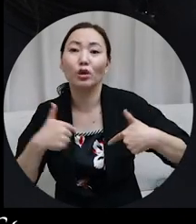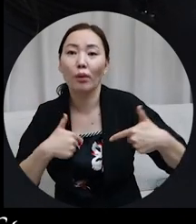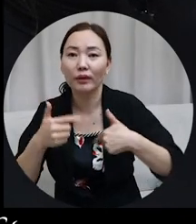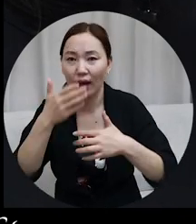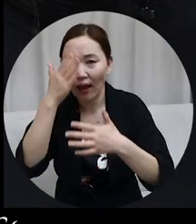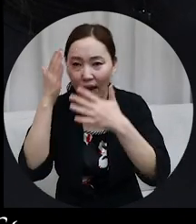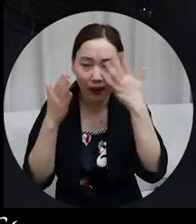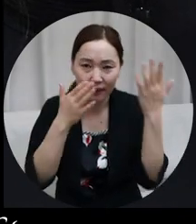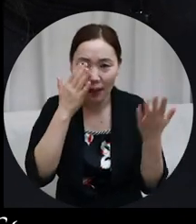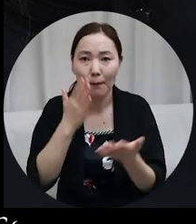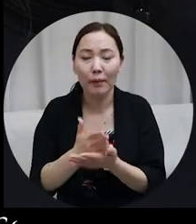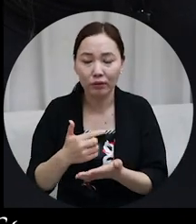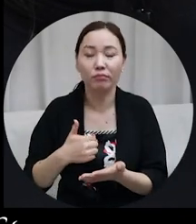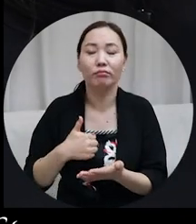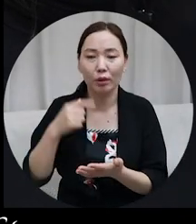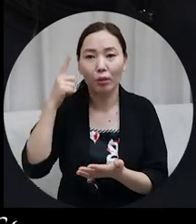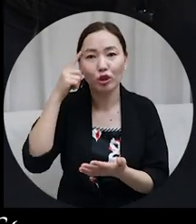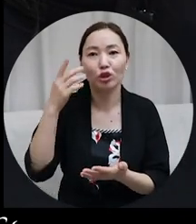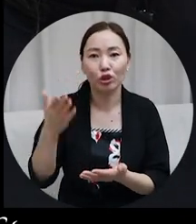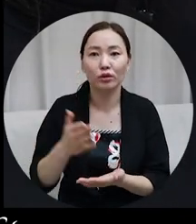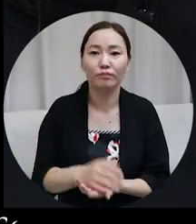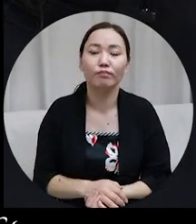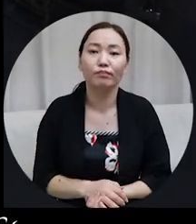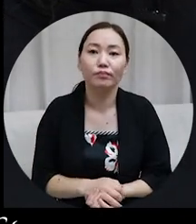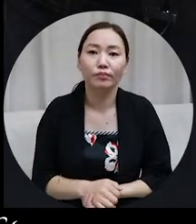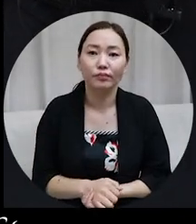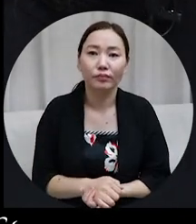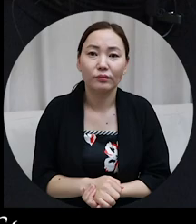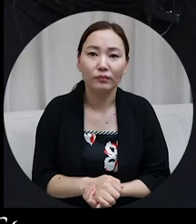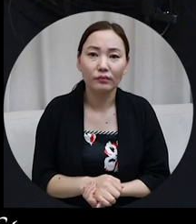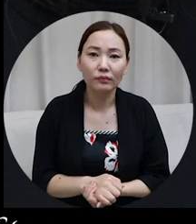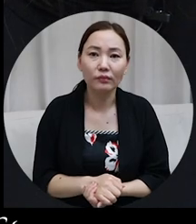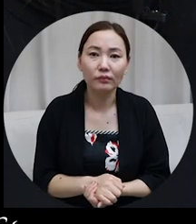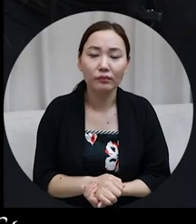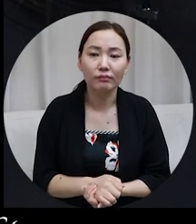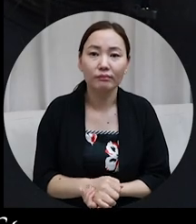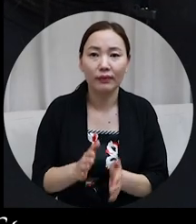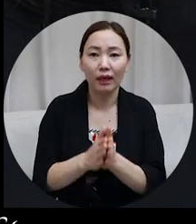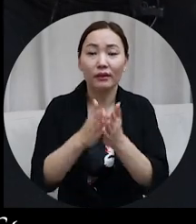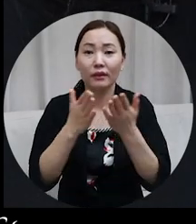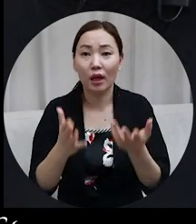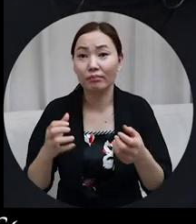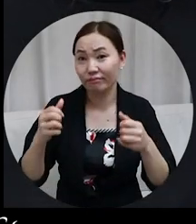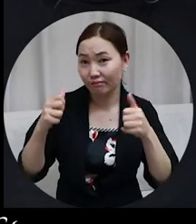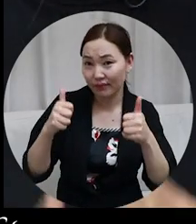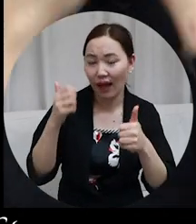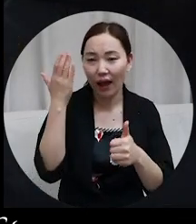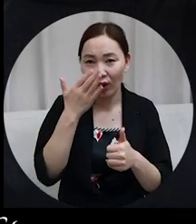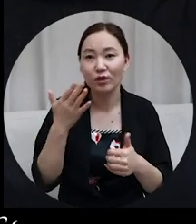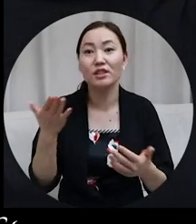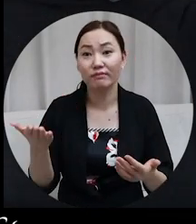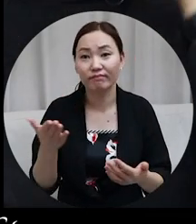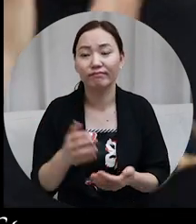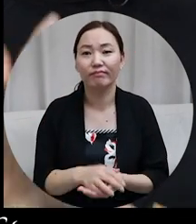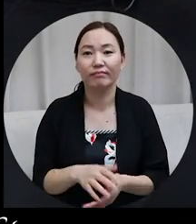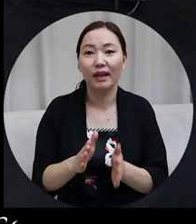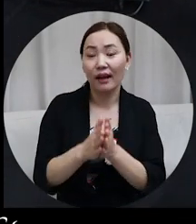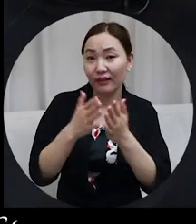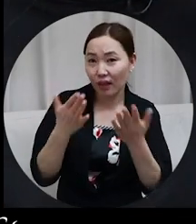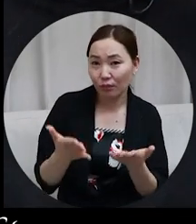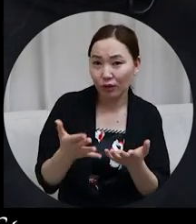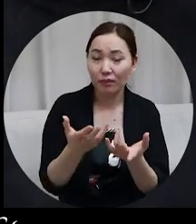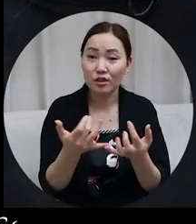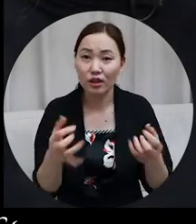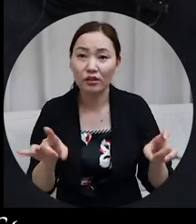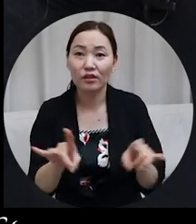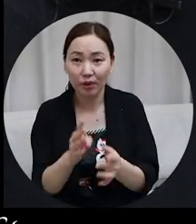ихэрхээр юм болгон бас нэгээрээ байгаад байхгүй тий. Ном сайн юм шүү. Ном дэр зөндөө юм байдаг шүү